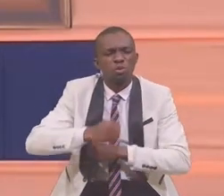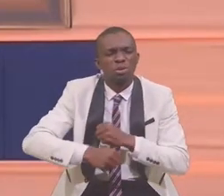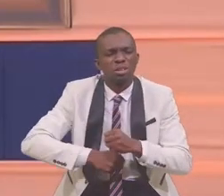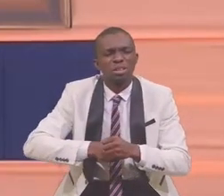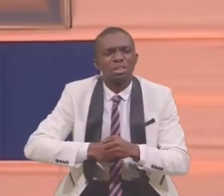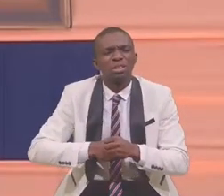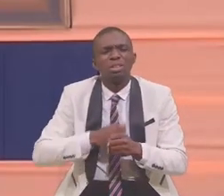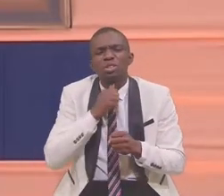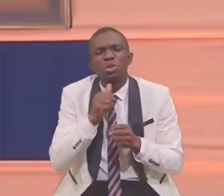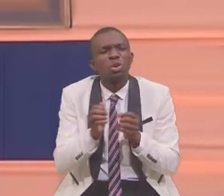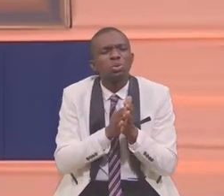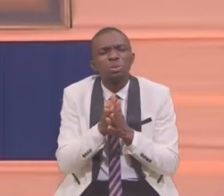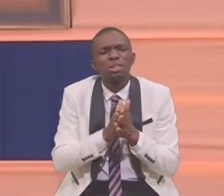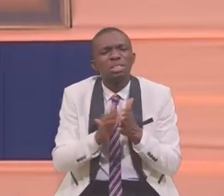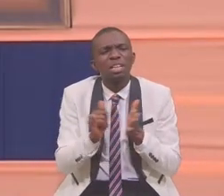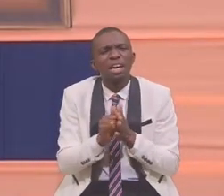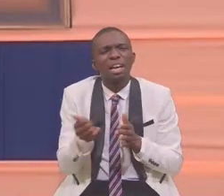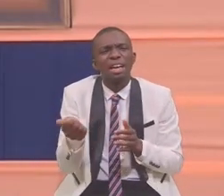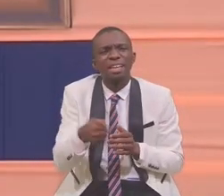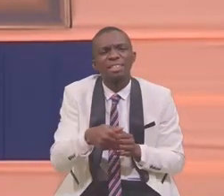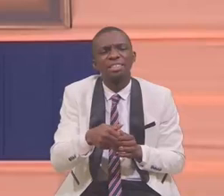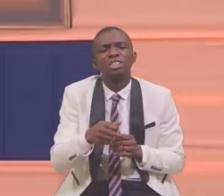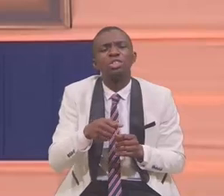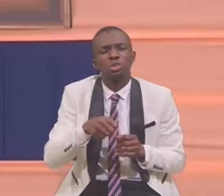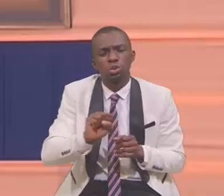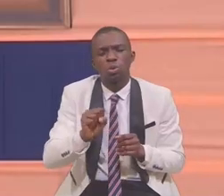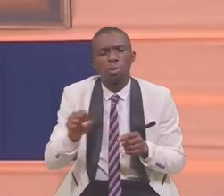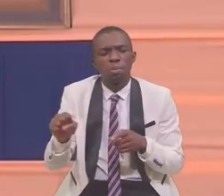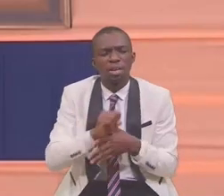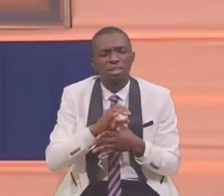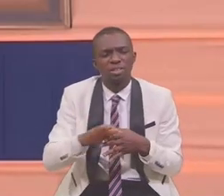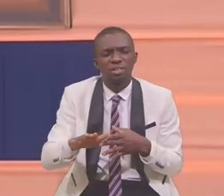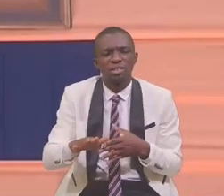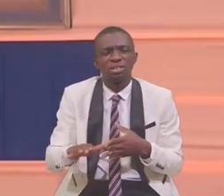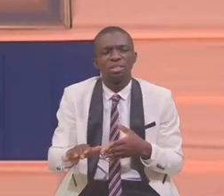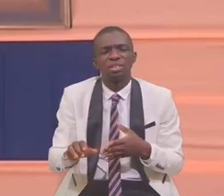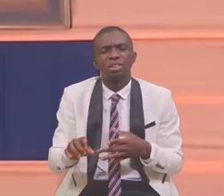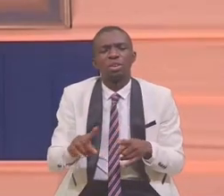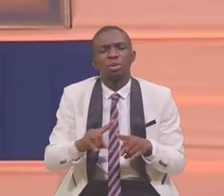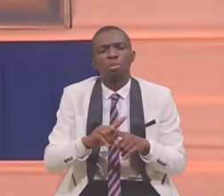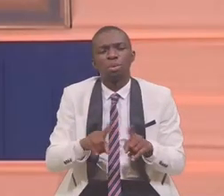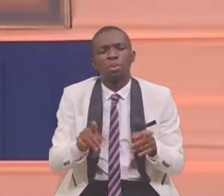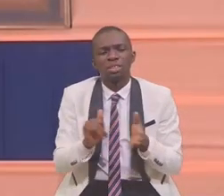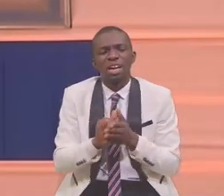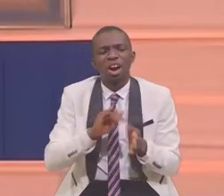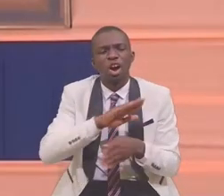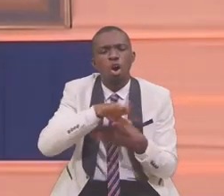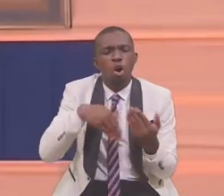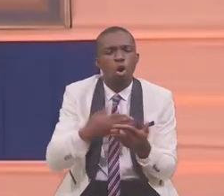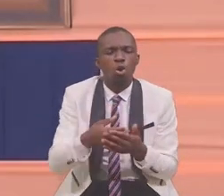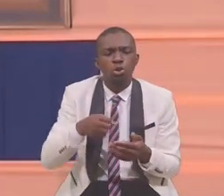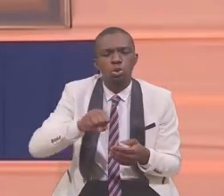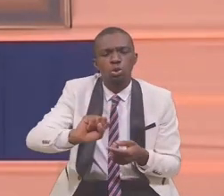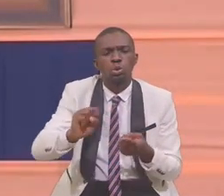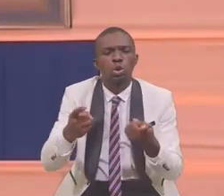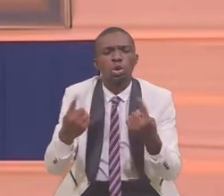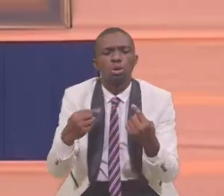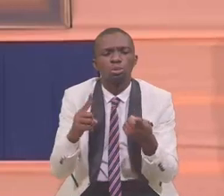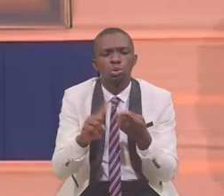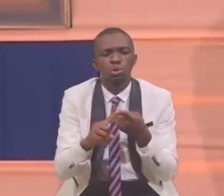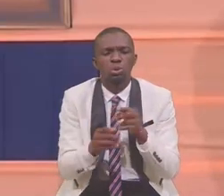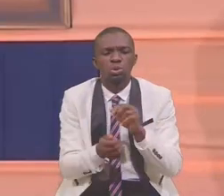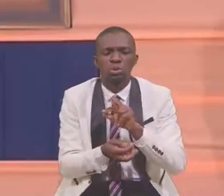2 Pierre 3, 9. Le Seigneur ne tarde pas dans l'accomplissement de la promesse comme quelques-uns le croient, mais il use de patience envers